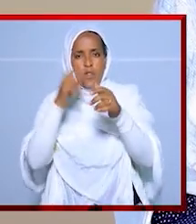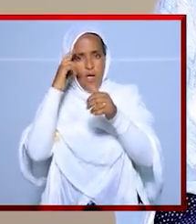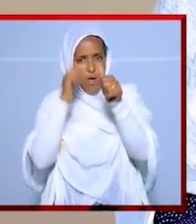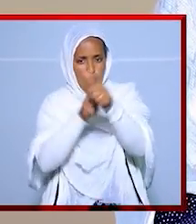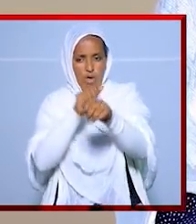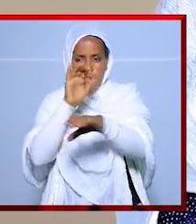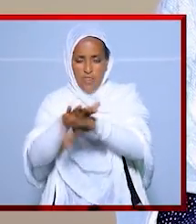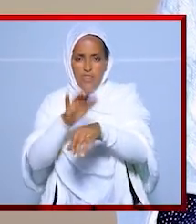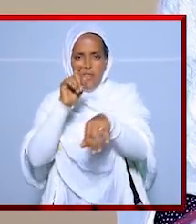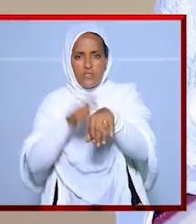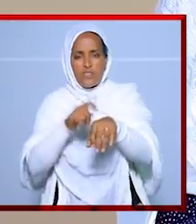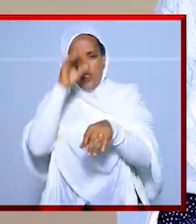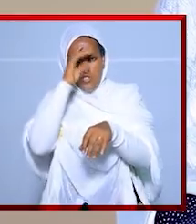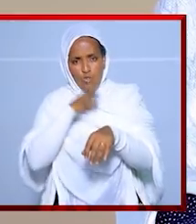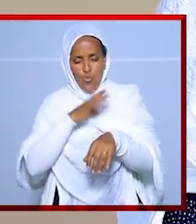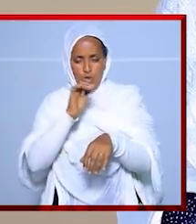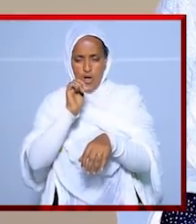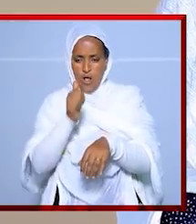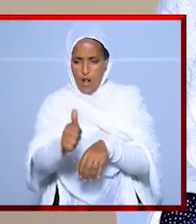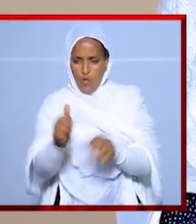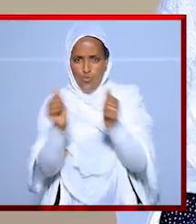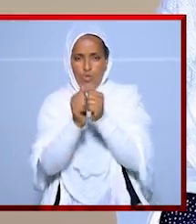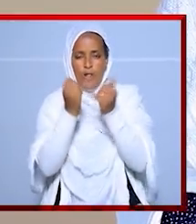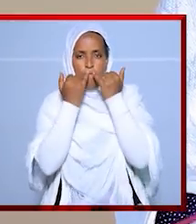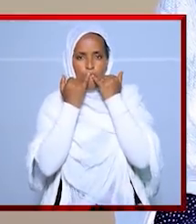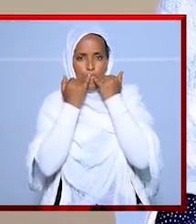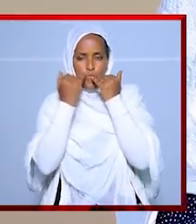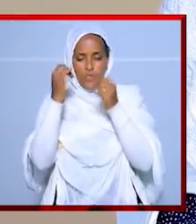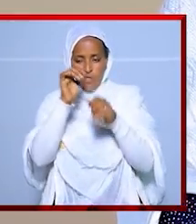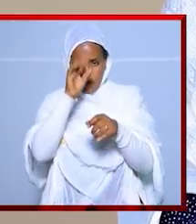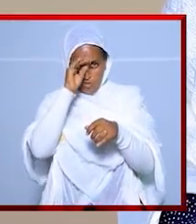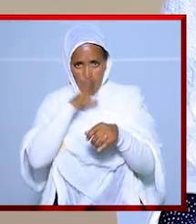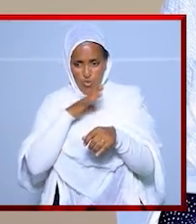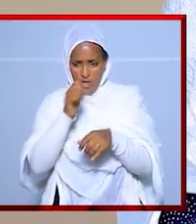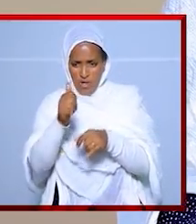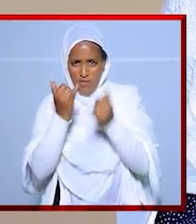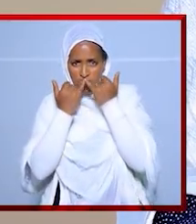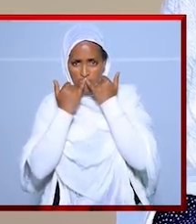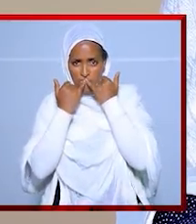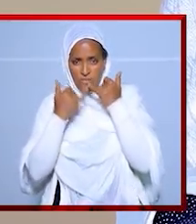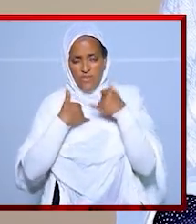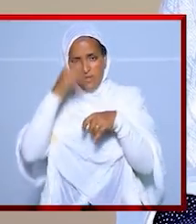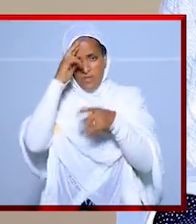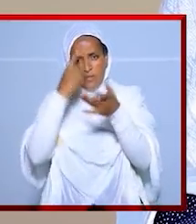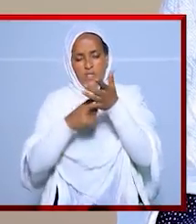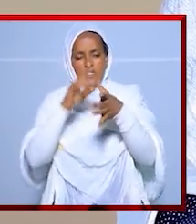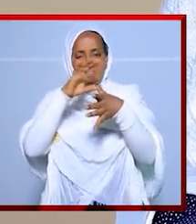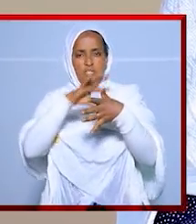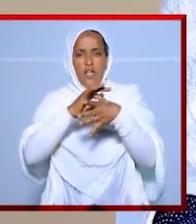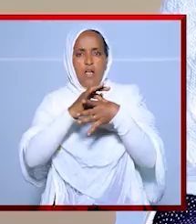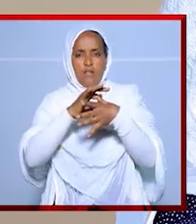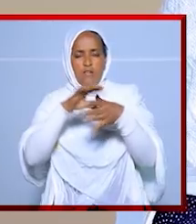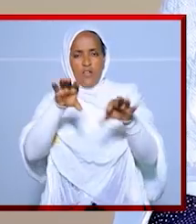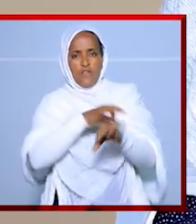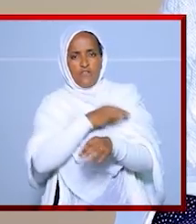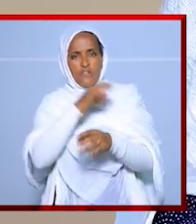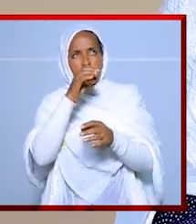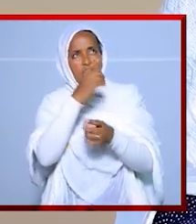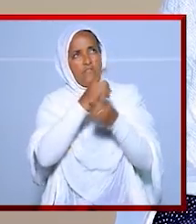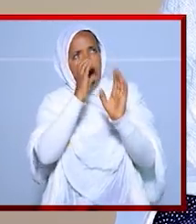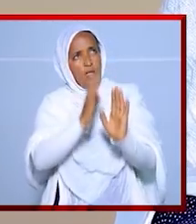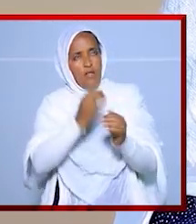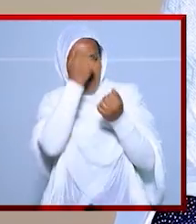መጀመሪያ ሐዋርያቱ ሲላኩ ሰውን ከራሱ ጋር ያስታርቁት ነበር። ሰውን ከራስ ጋር ማስታረቅ ማለት ስጋን ለነፍስ ነፍስን